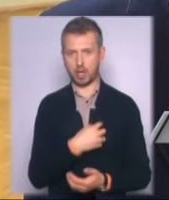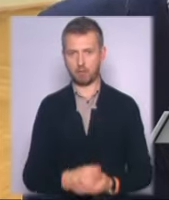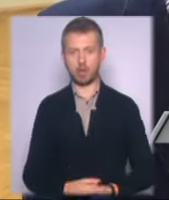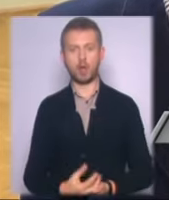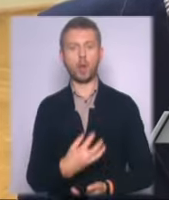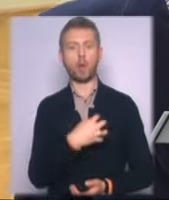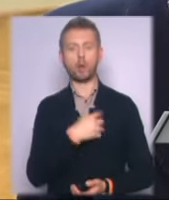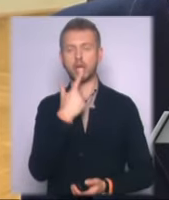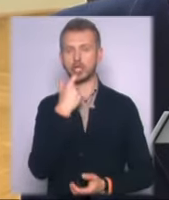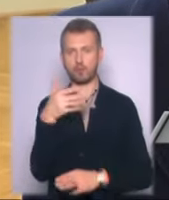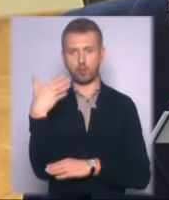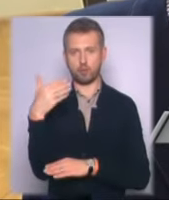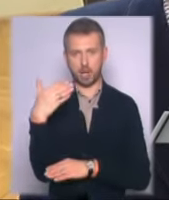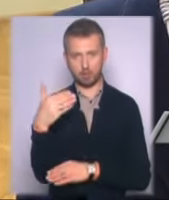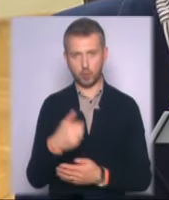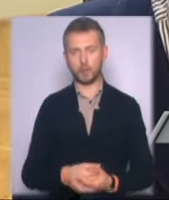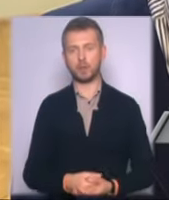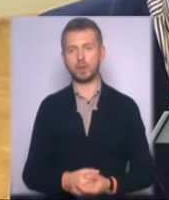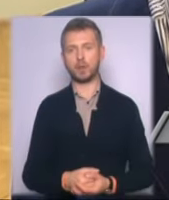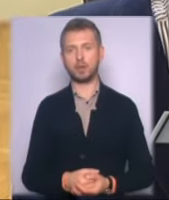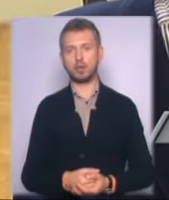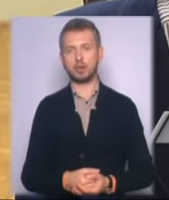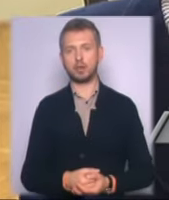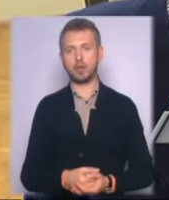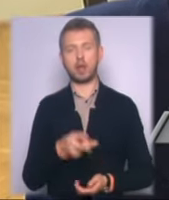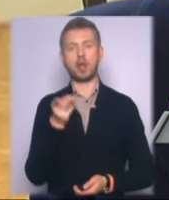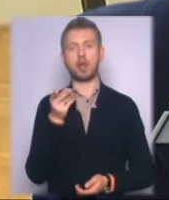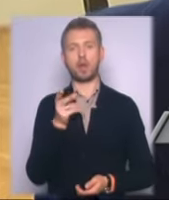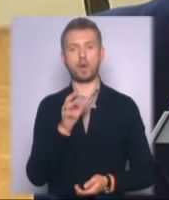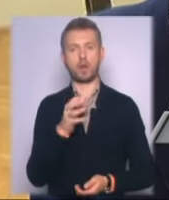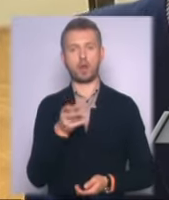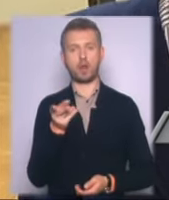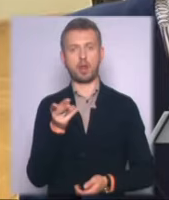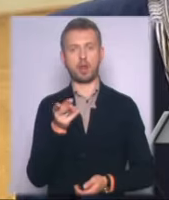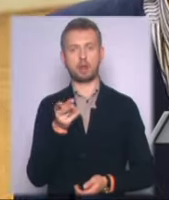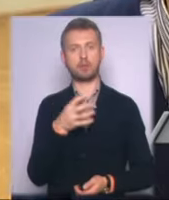Орден Червоного прапору, 2